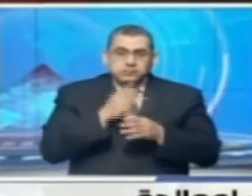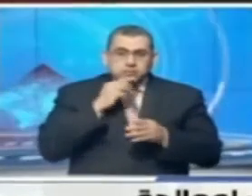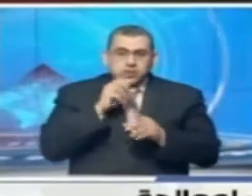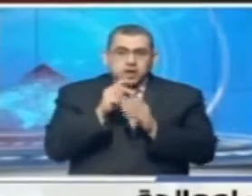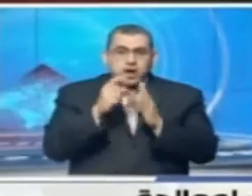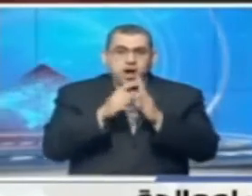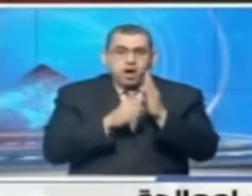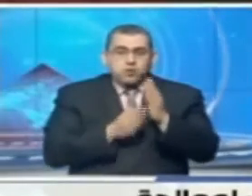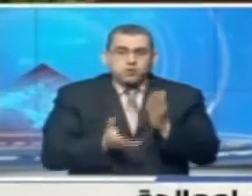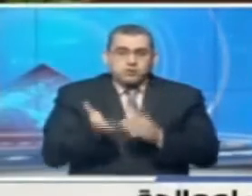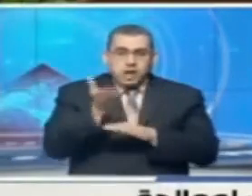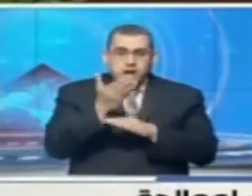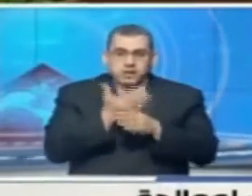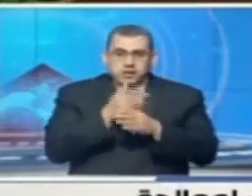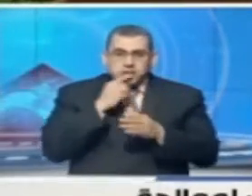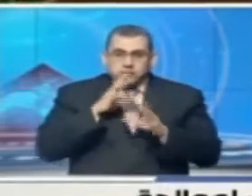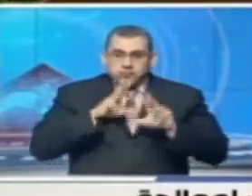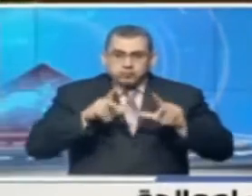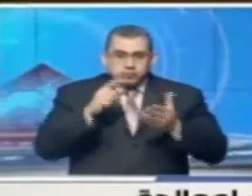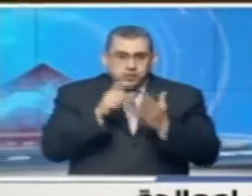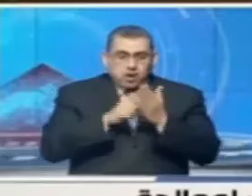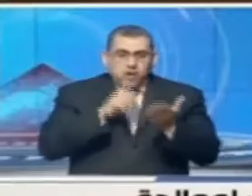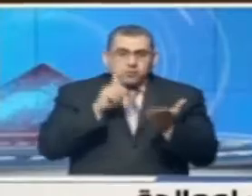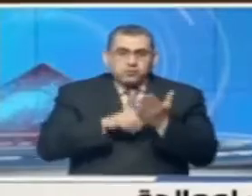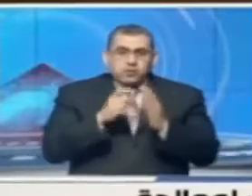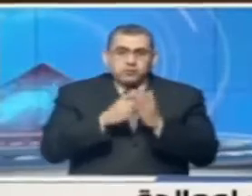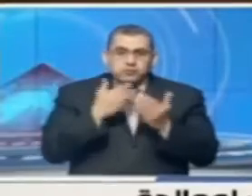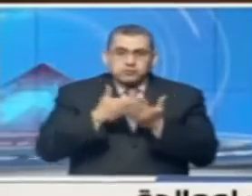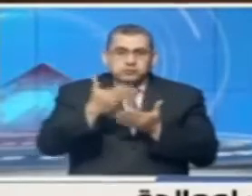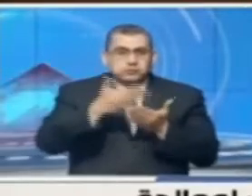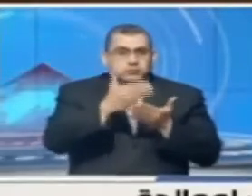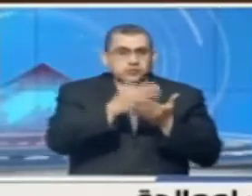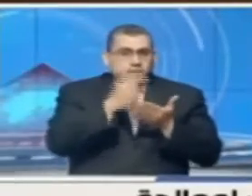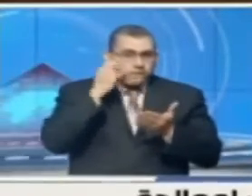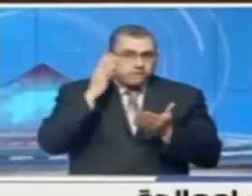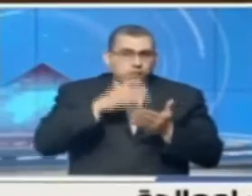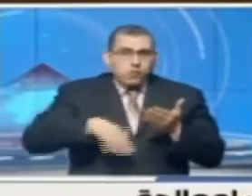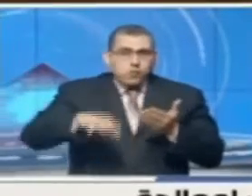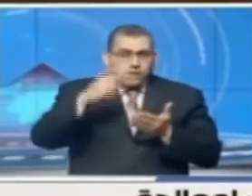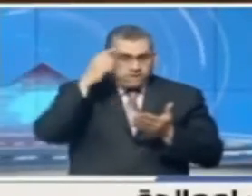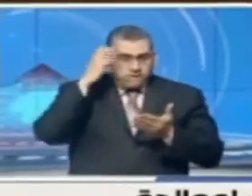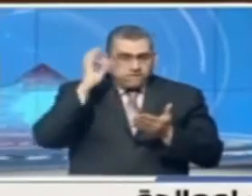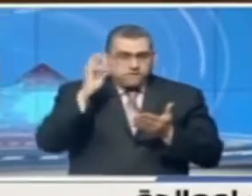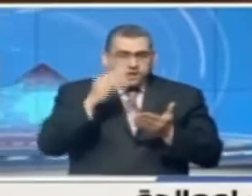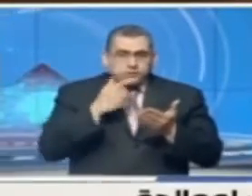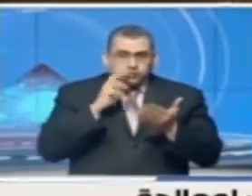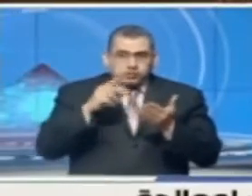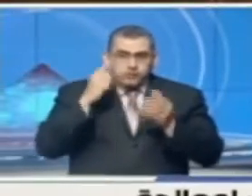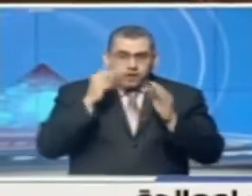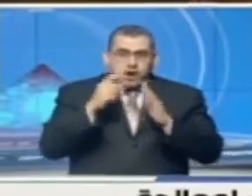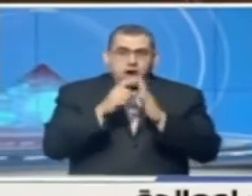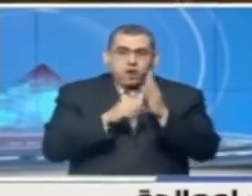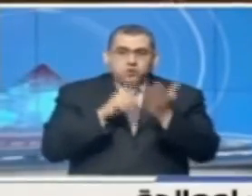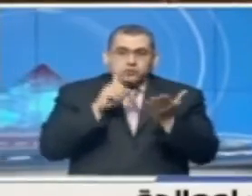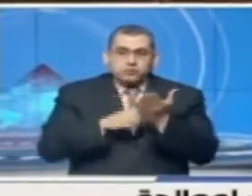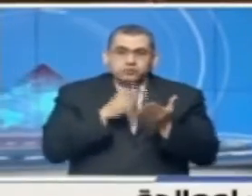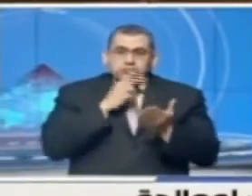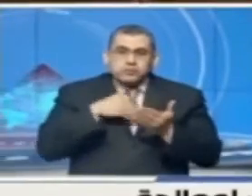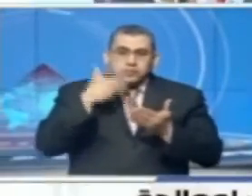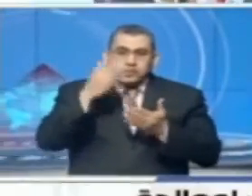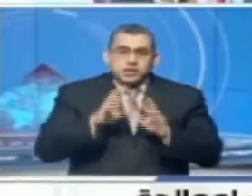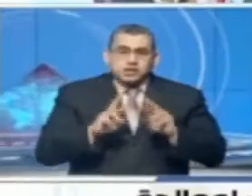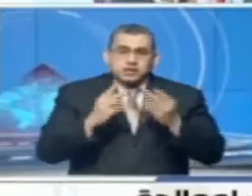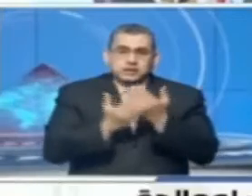القانون البيئي وإصدار منشورات علمية لتعميم ونشر الاتجاهات القانونية البيئية